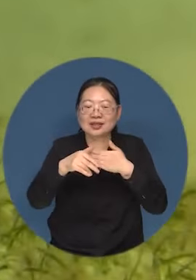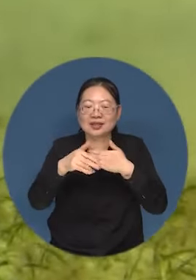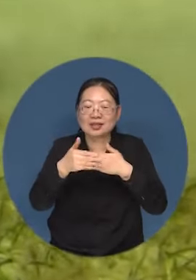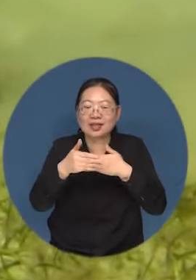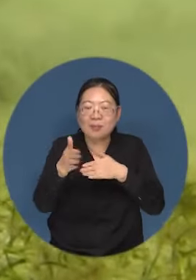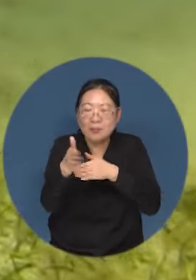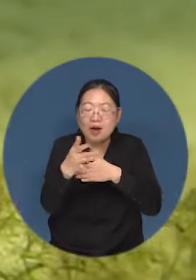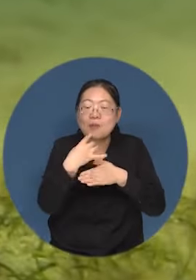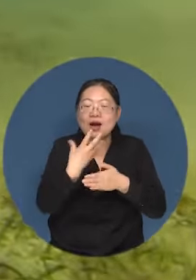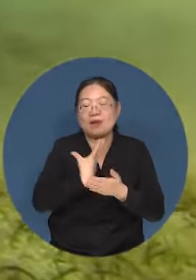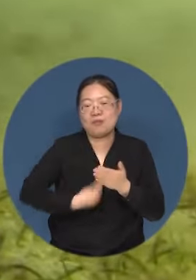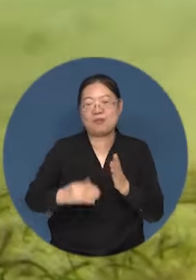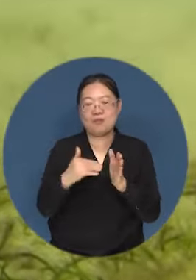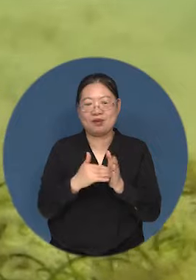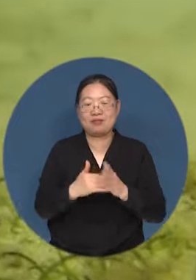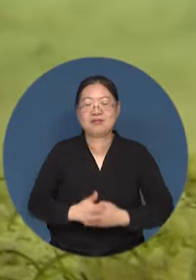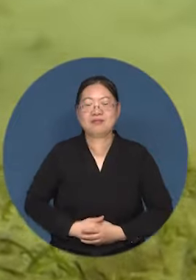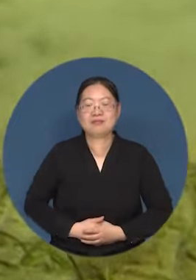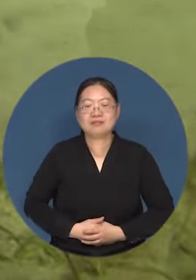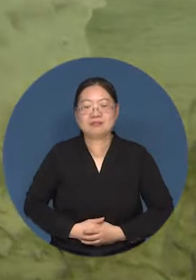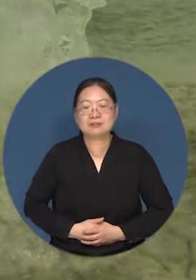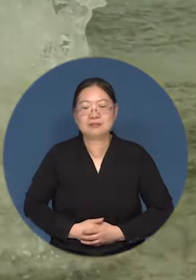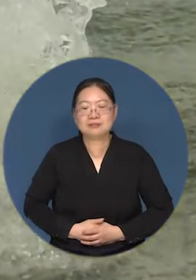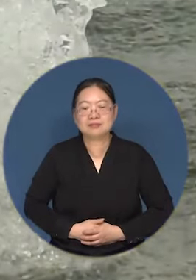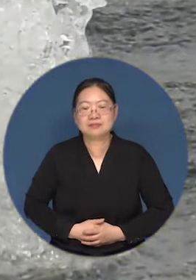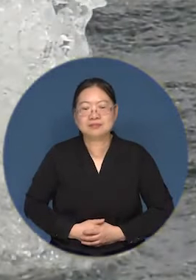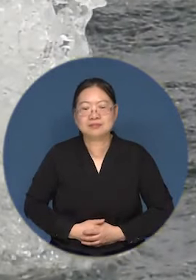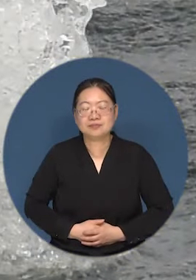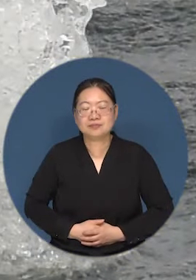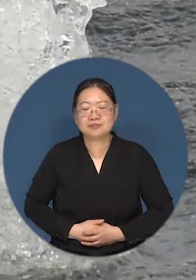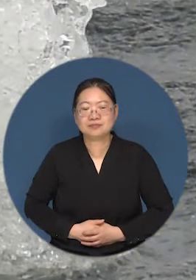그런 습성을 가진 수영고래류가 있고